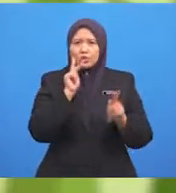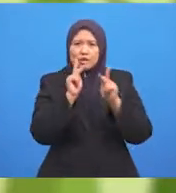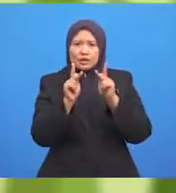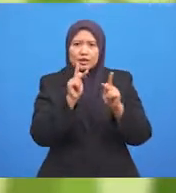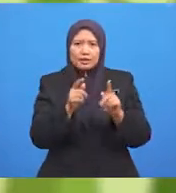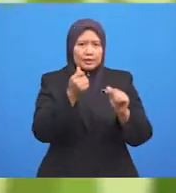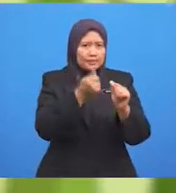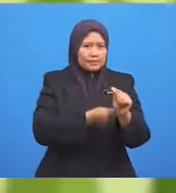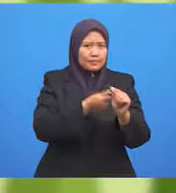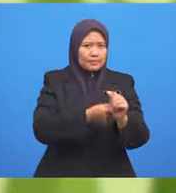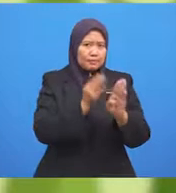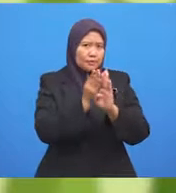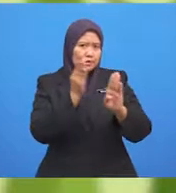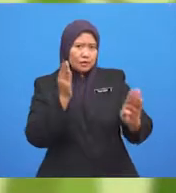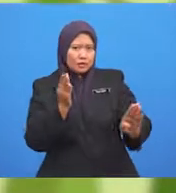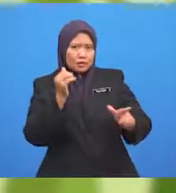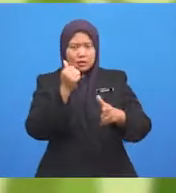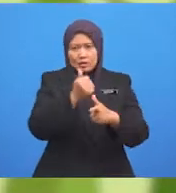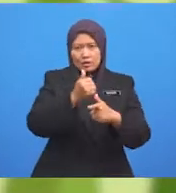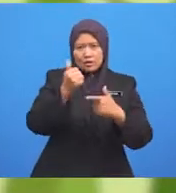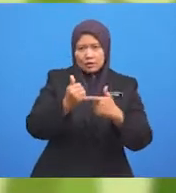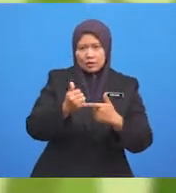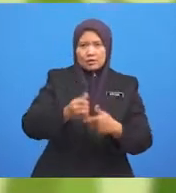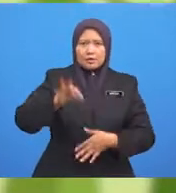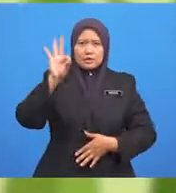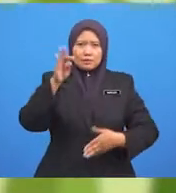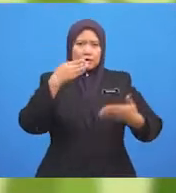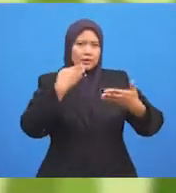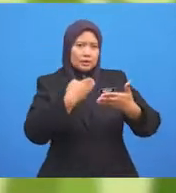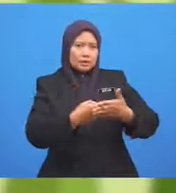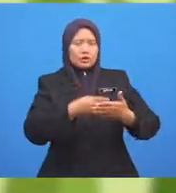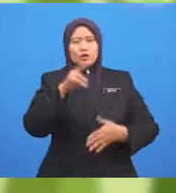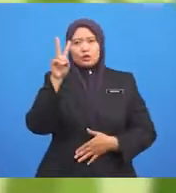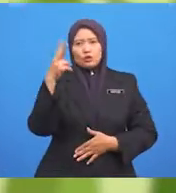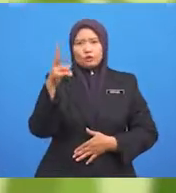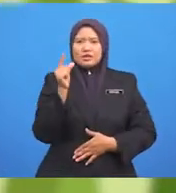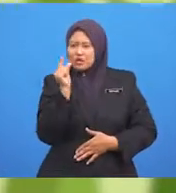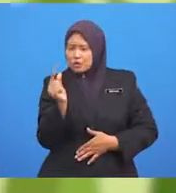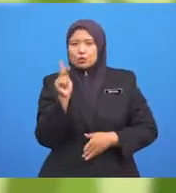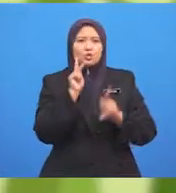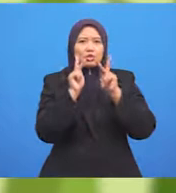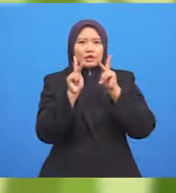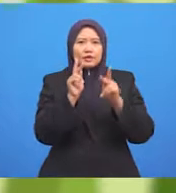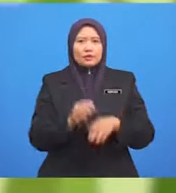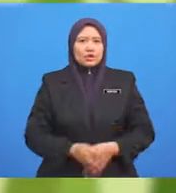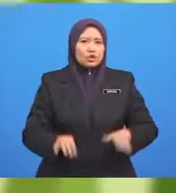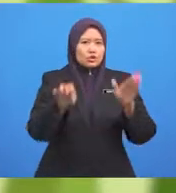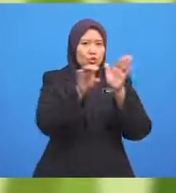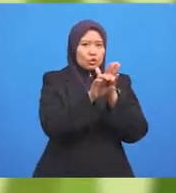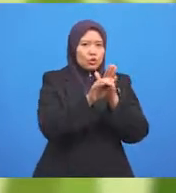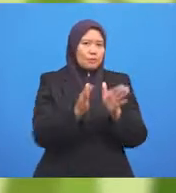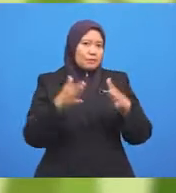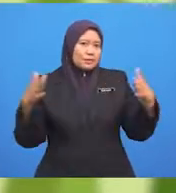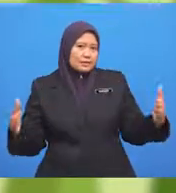antara 9 hingga 12 suku kata. Contohnya, besar kecil ikat